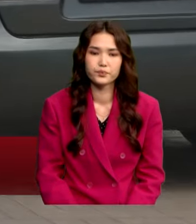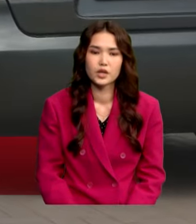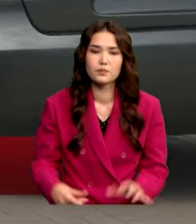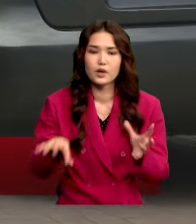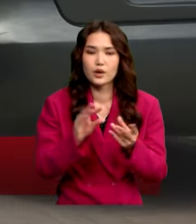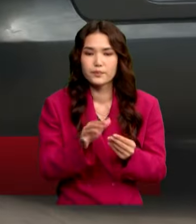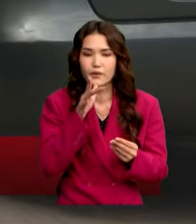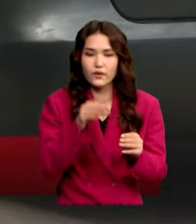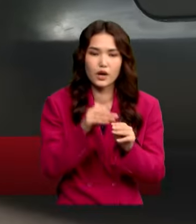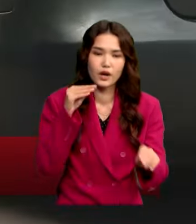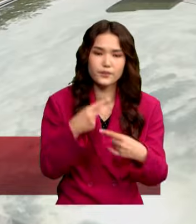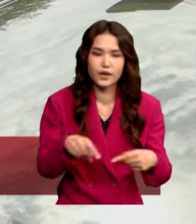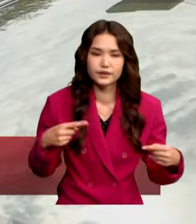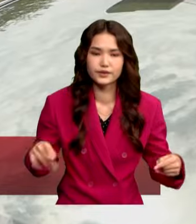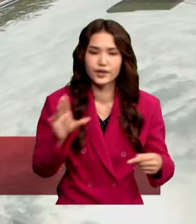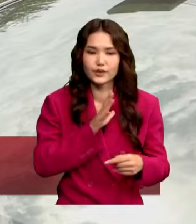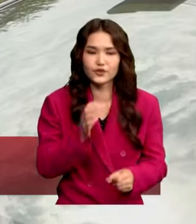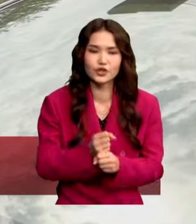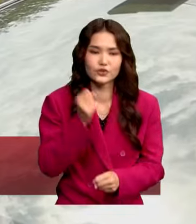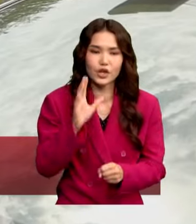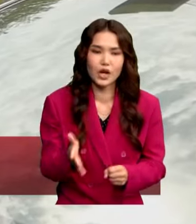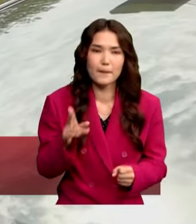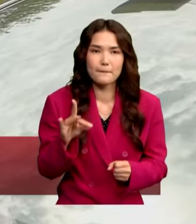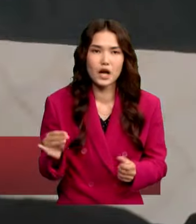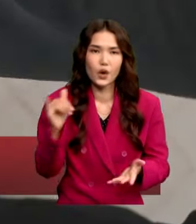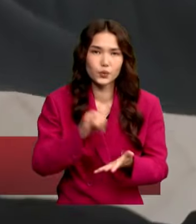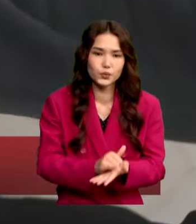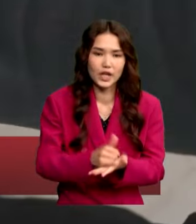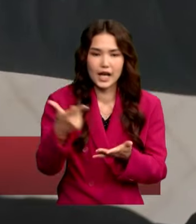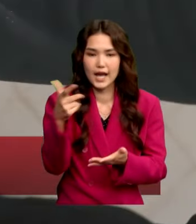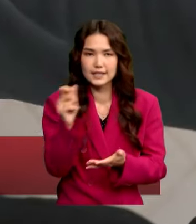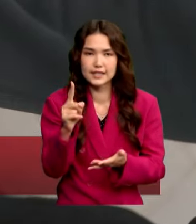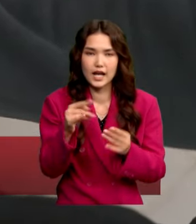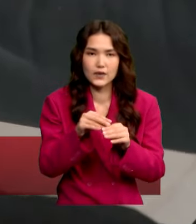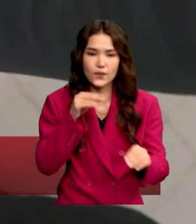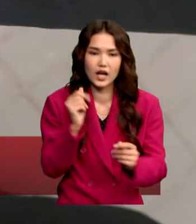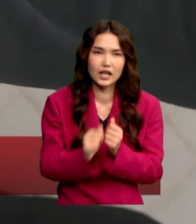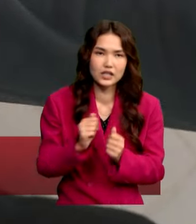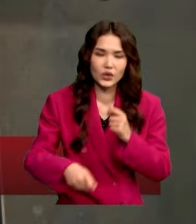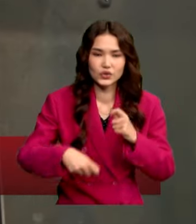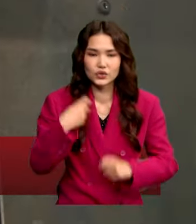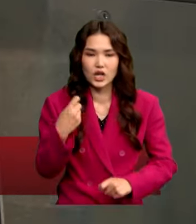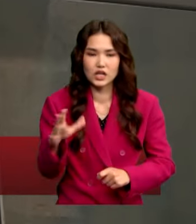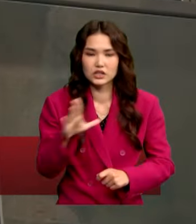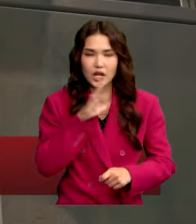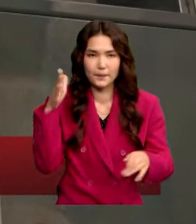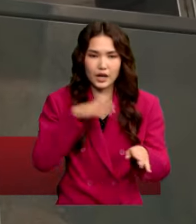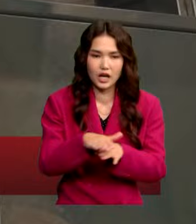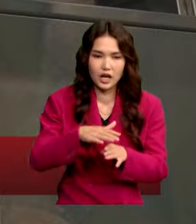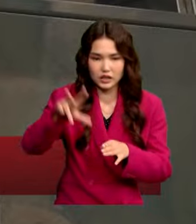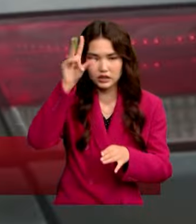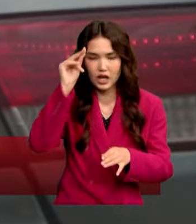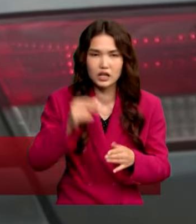Требования к автомобилям на газу снова ужесточаются. При установке газобаллонного оборудования водители очень часто нарушают закон в этой сфере, а с